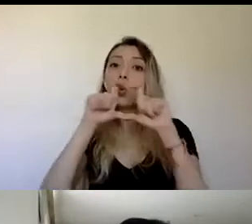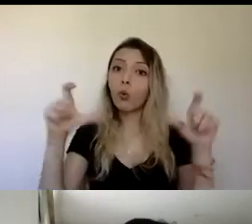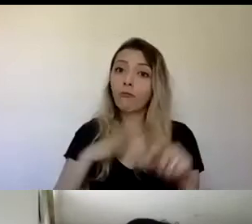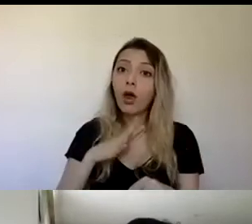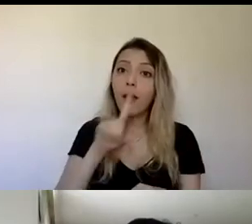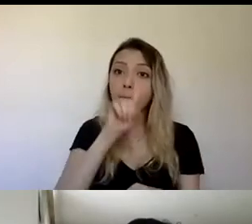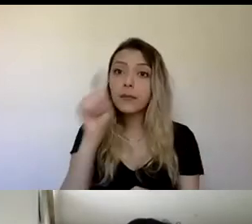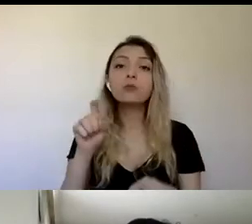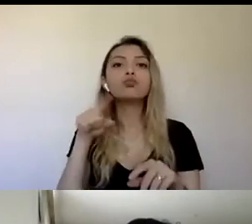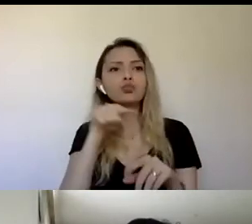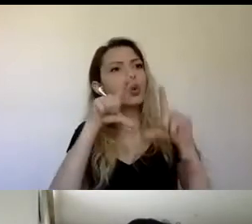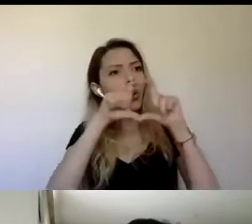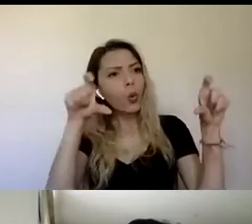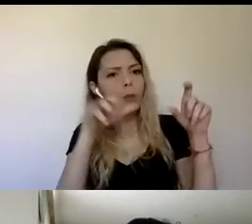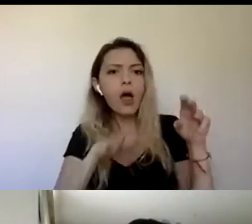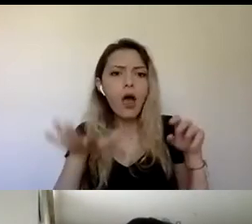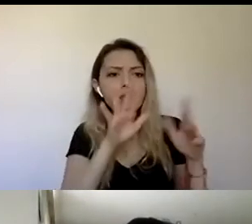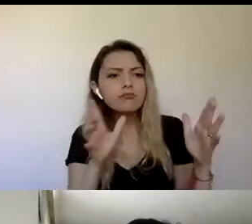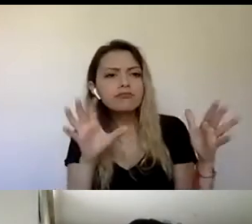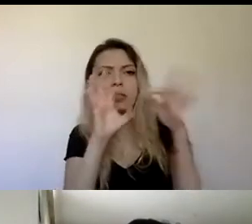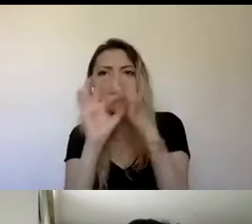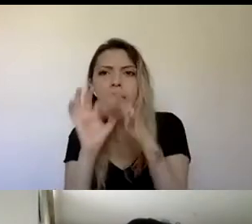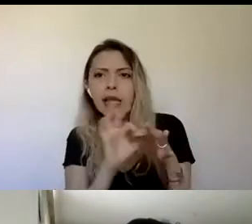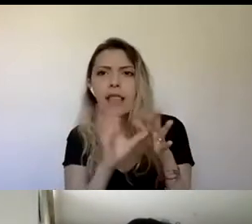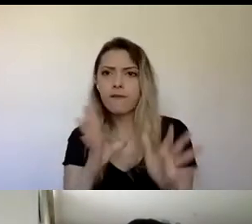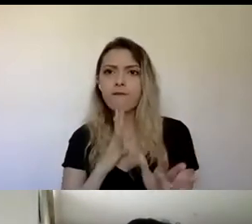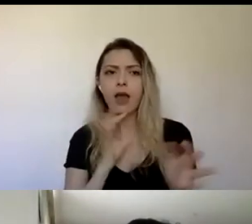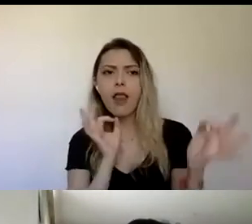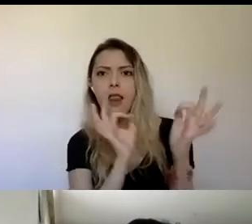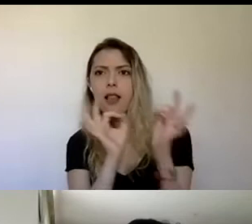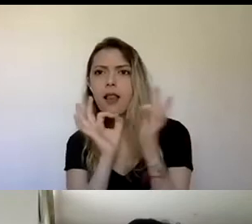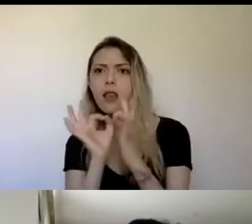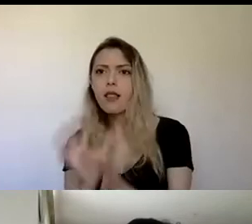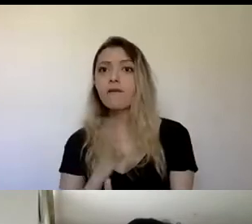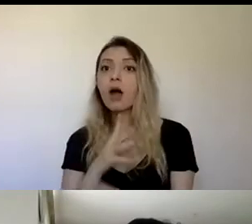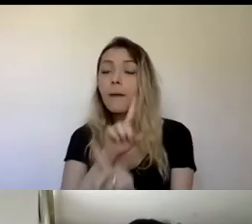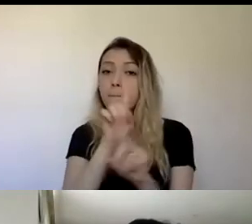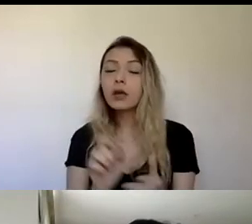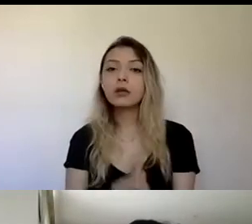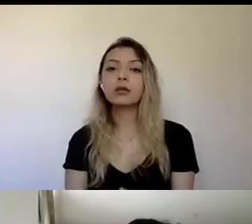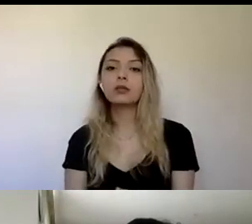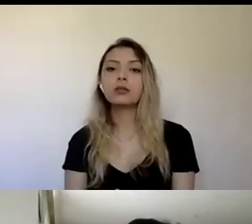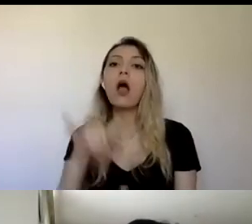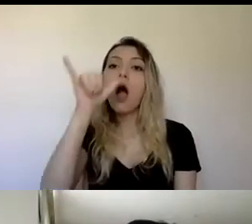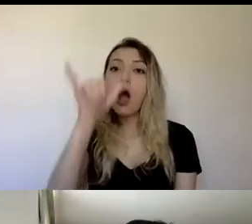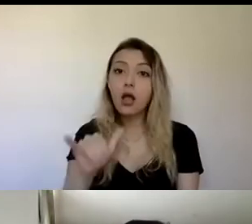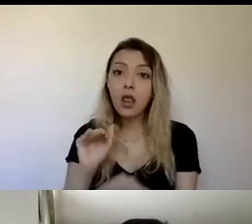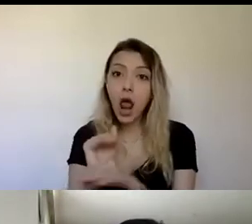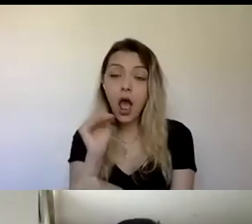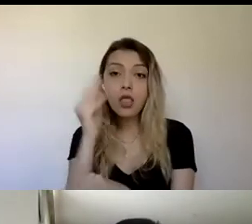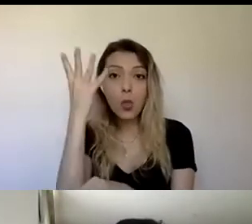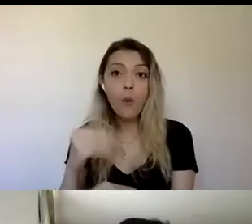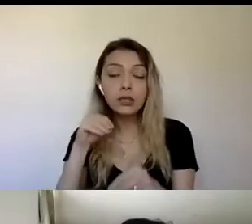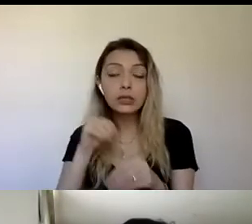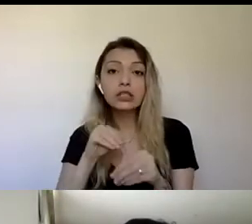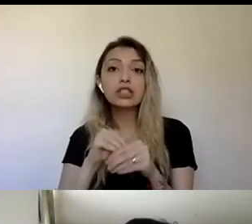arasında koordinasyon var mı ihlal olduğunda, ihlali hemen gidermek için? Hakların hayata geçmesini kolaylaştırıcı kurumsal yapılar